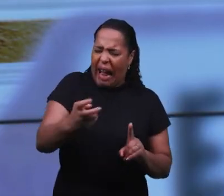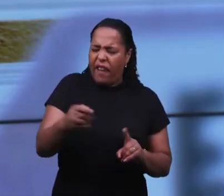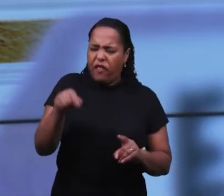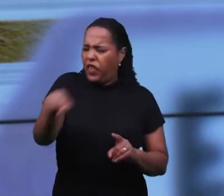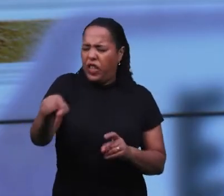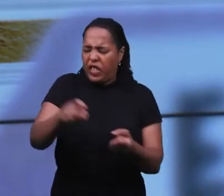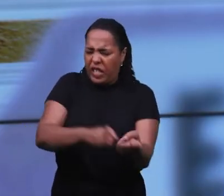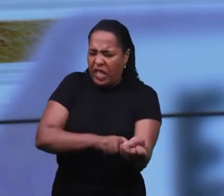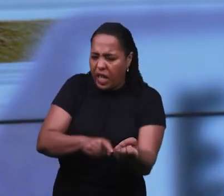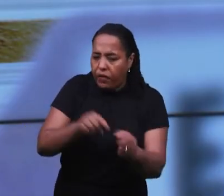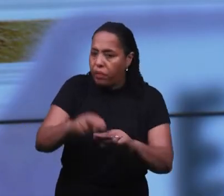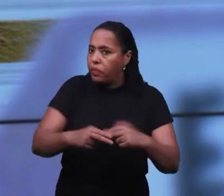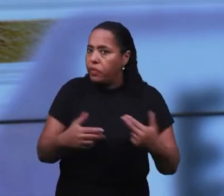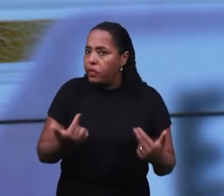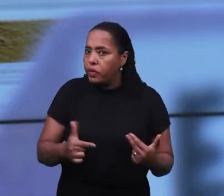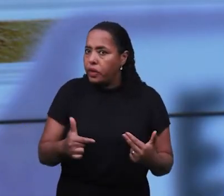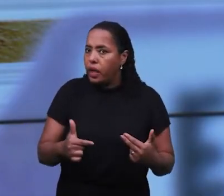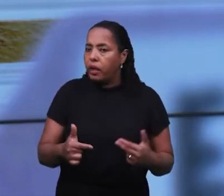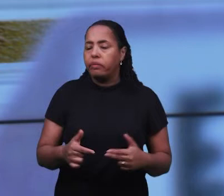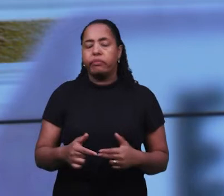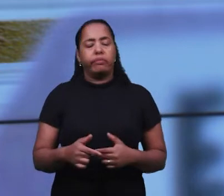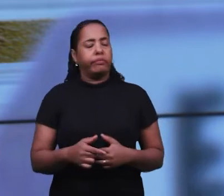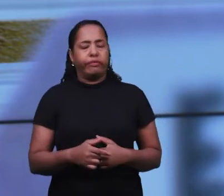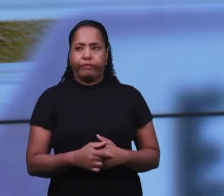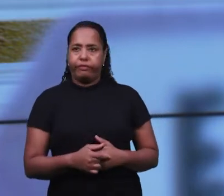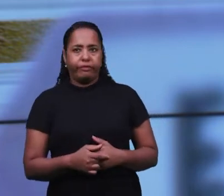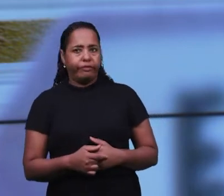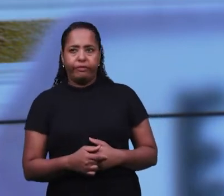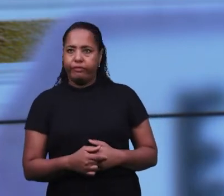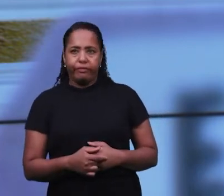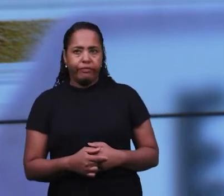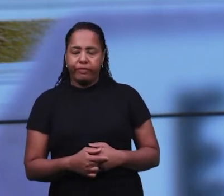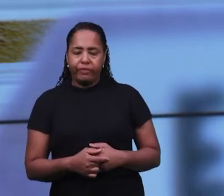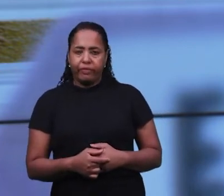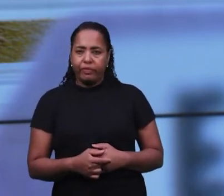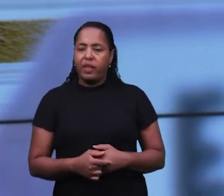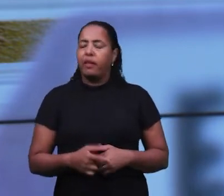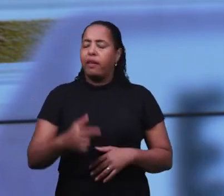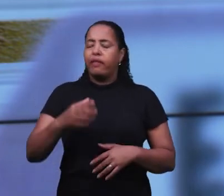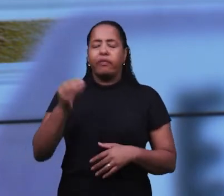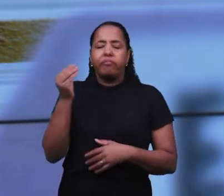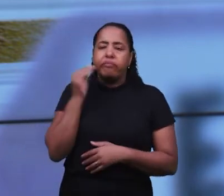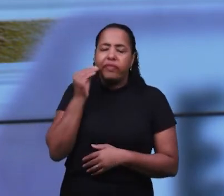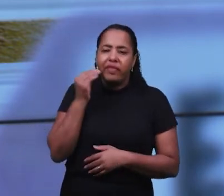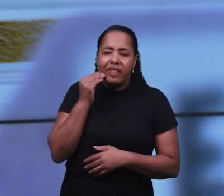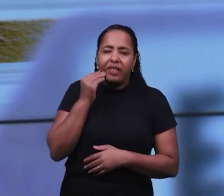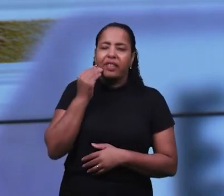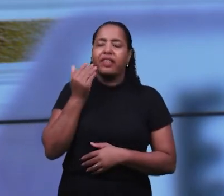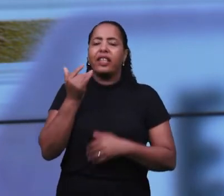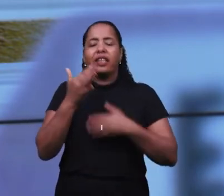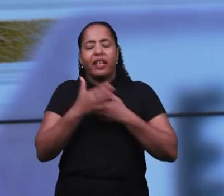donc s'il est furieux parce qu'il a été maltraité, comment on va faire? On va crier? Non.